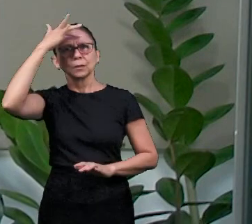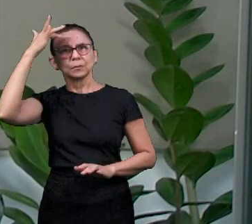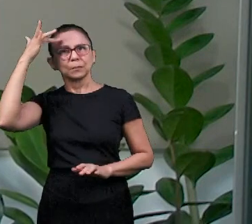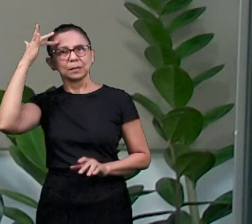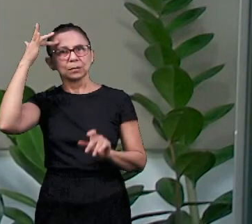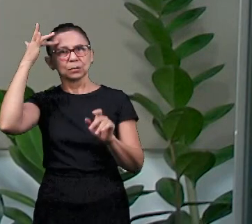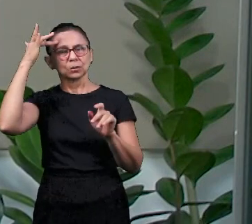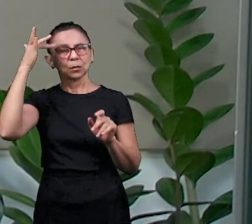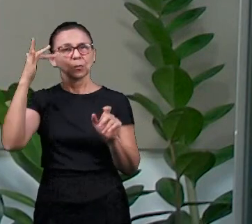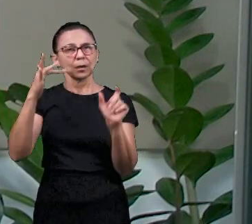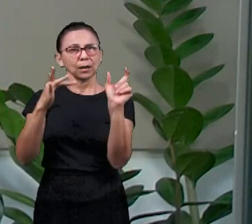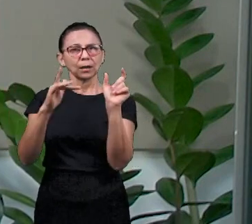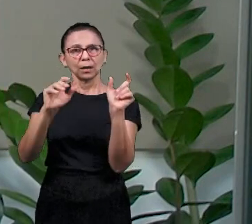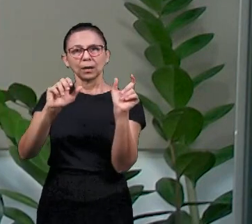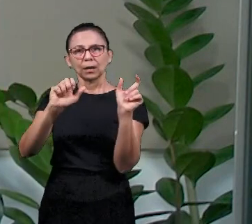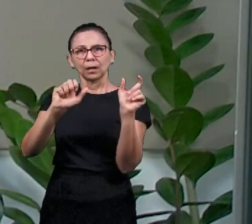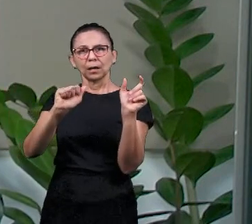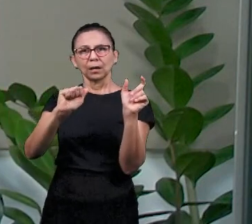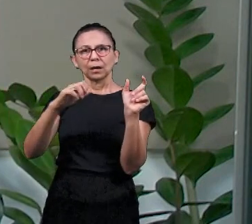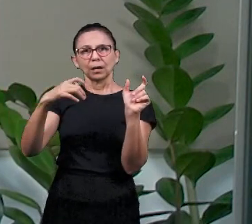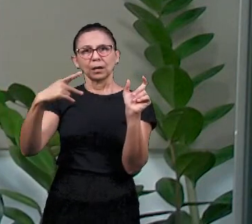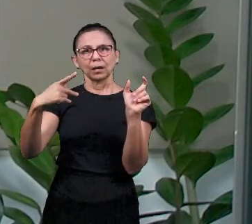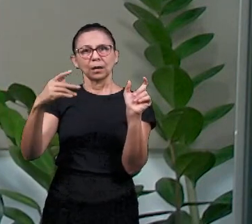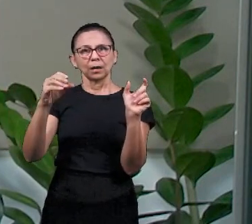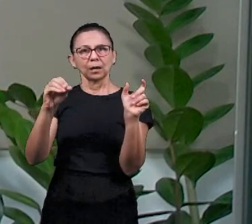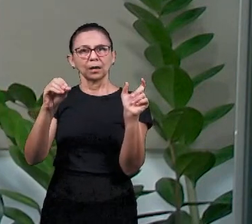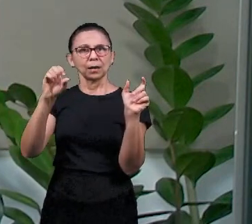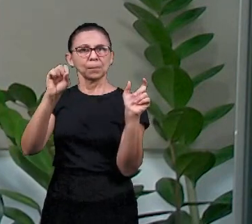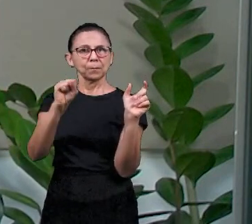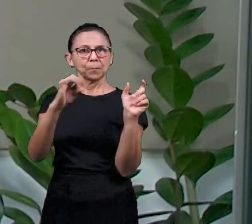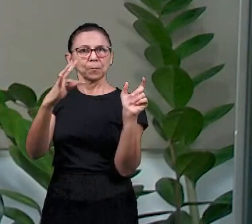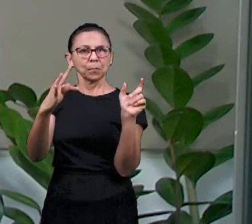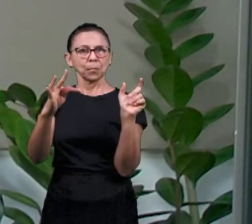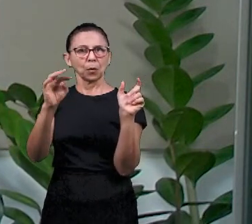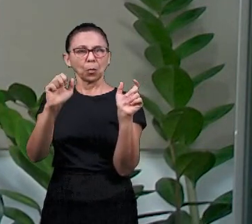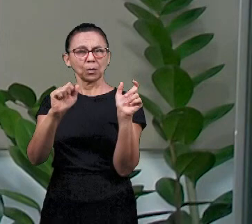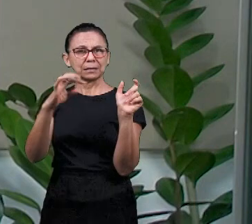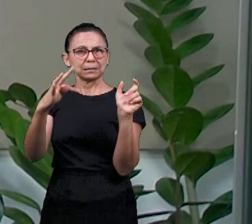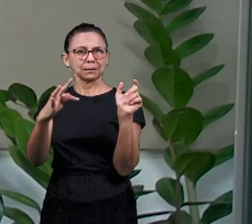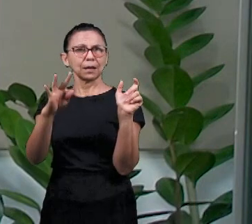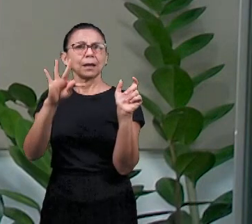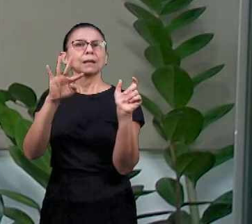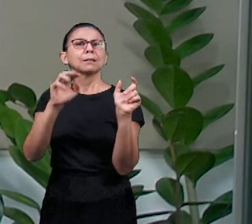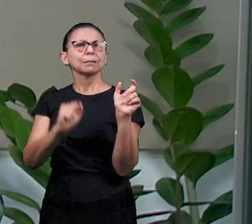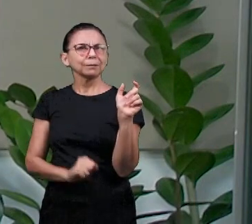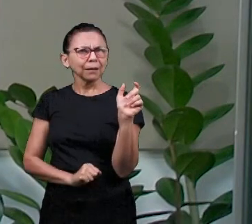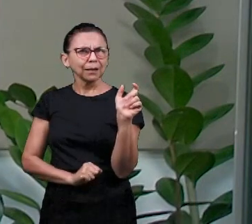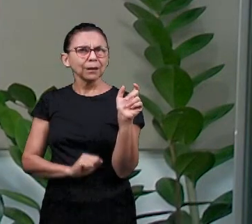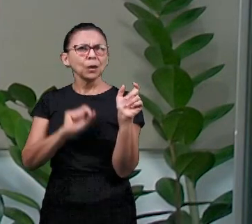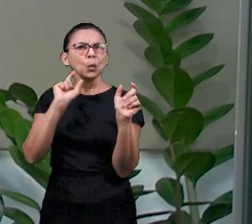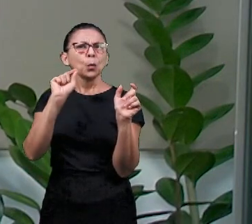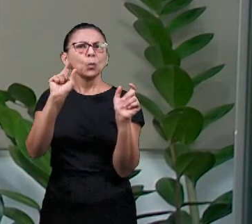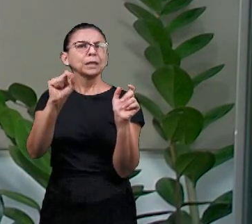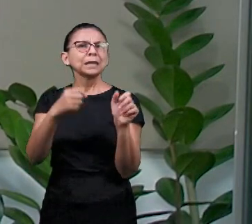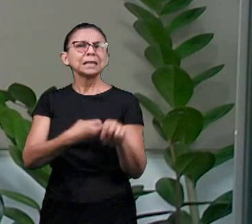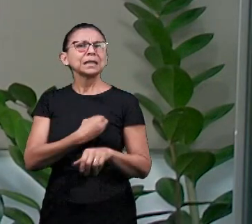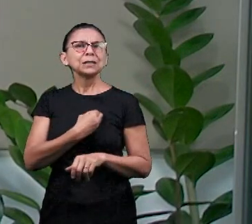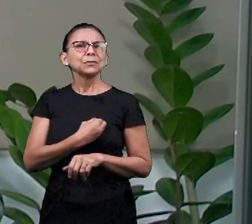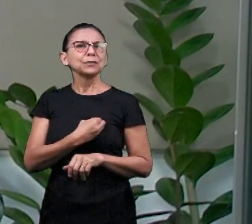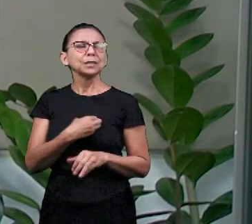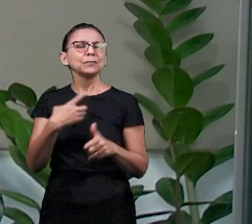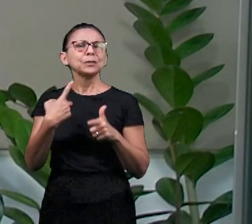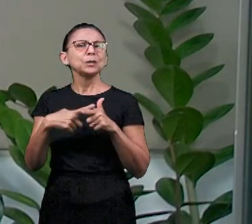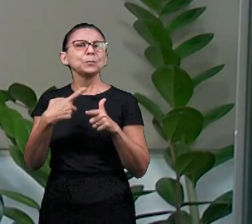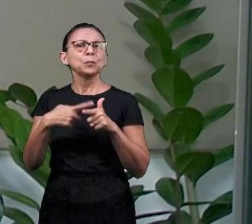que l'apostate en vérité il prêche, qu'est-ce qu'il vit et pourquoi, qu'est-ce qu'il diffame en ce moment, quelle est la